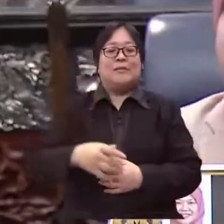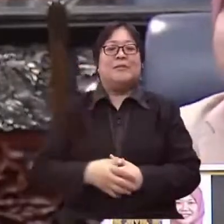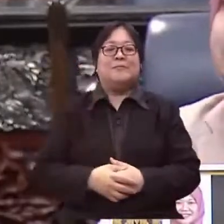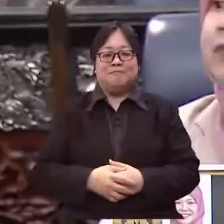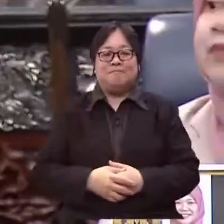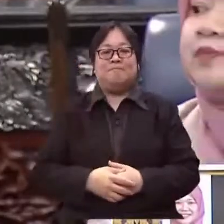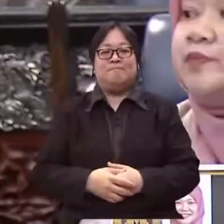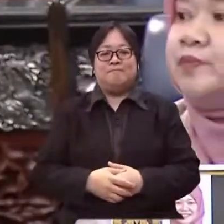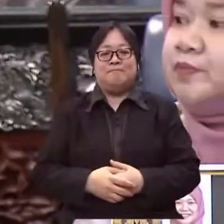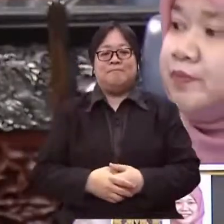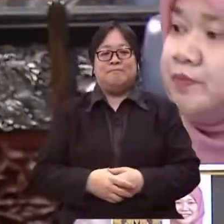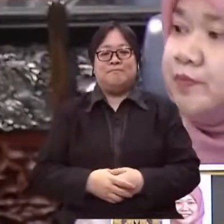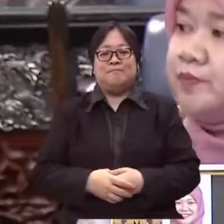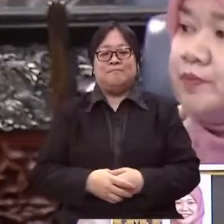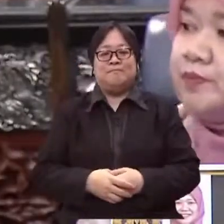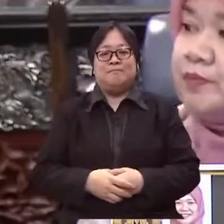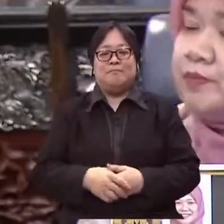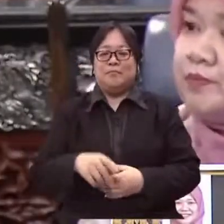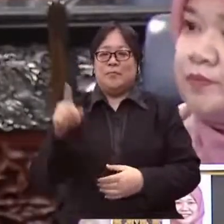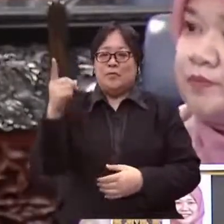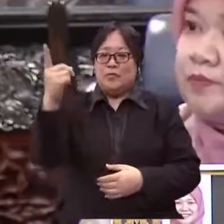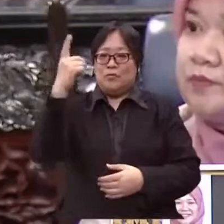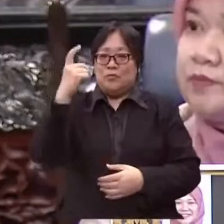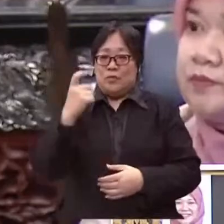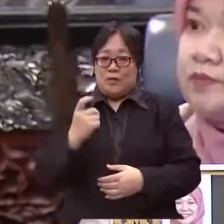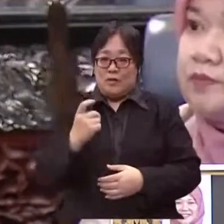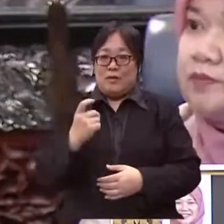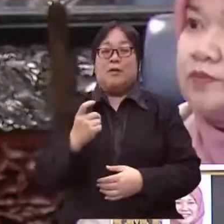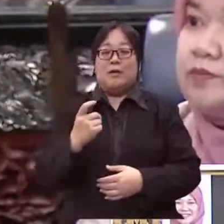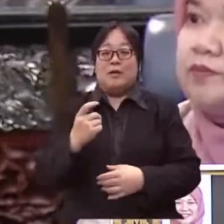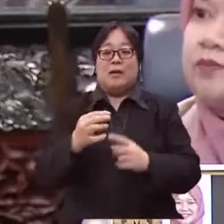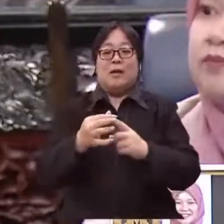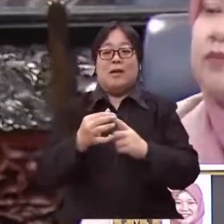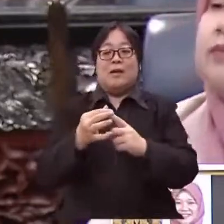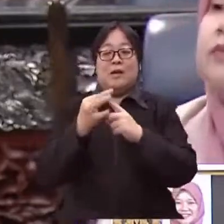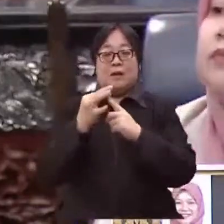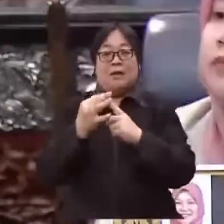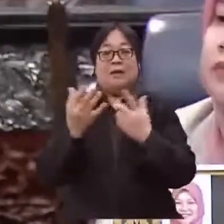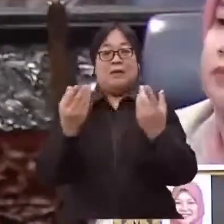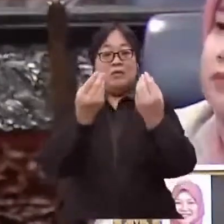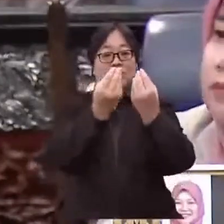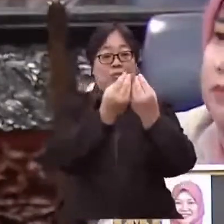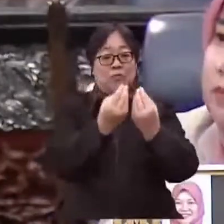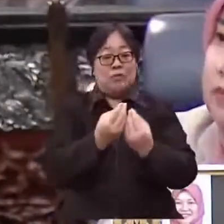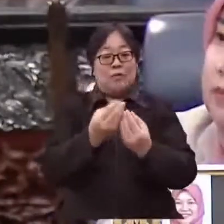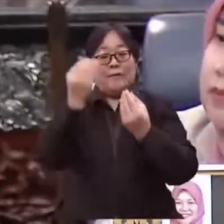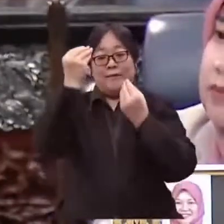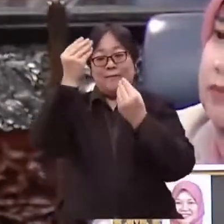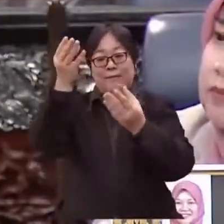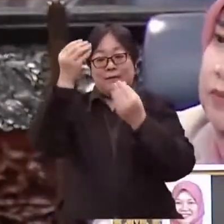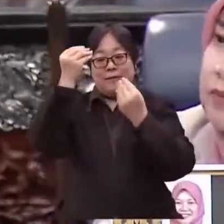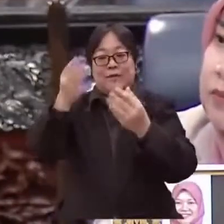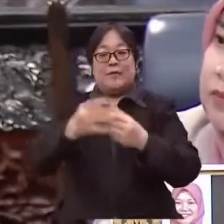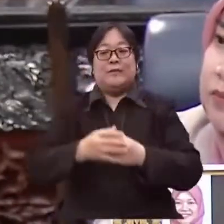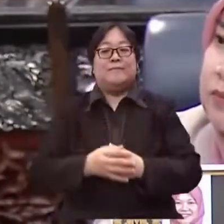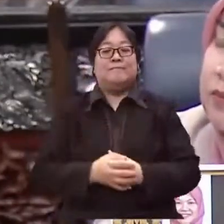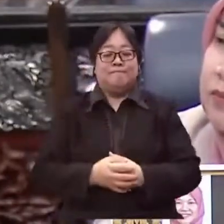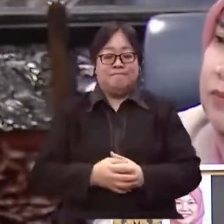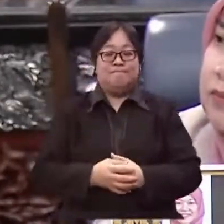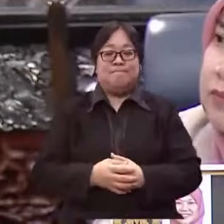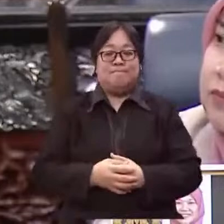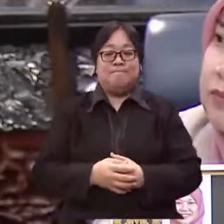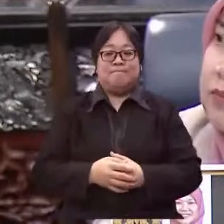berhubung persoalan yang dibangkitkan tadi khusus angka atau pemalu yang saya ada khusus